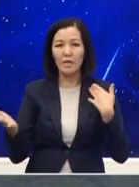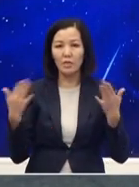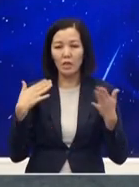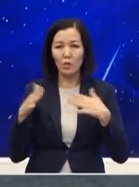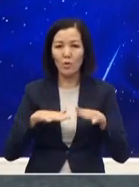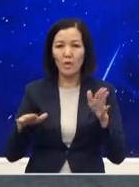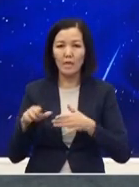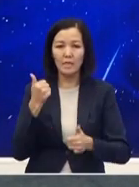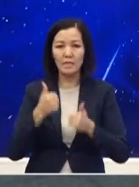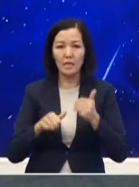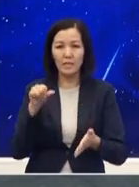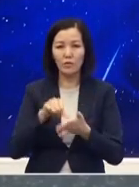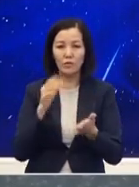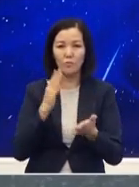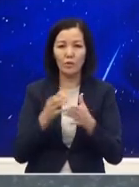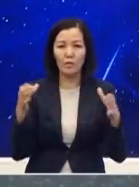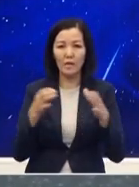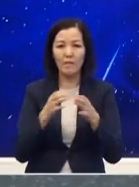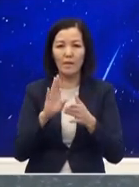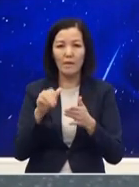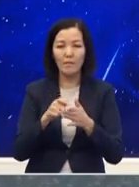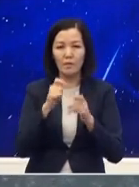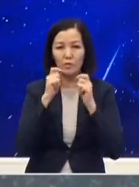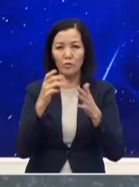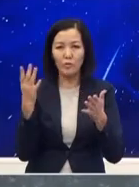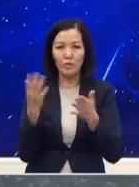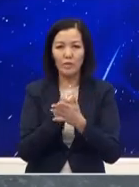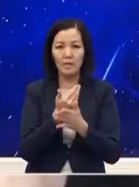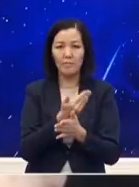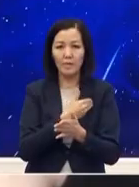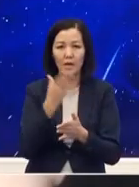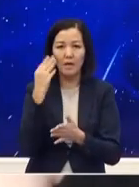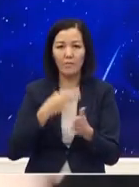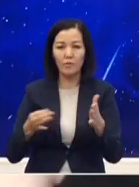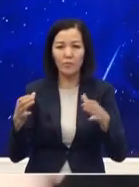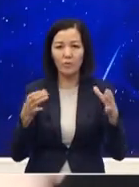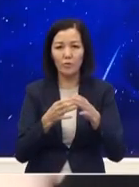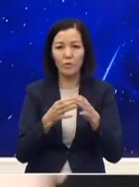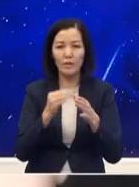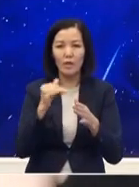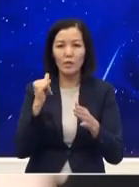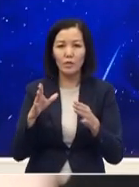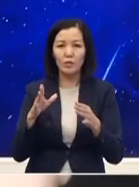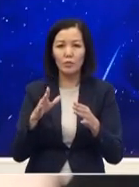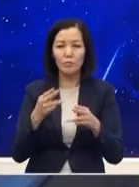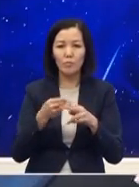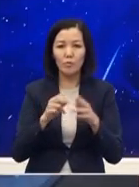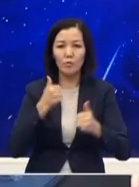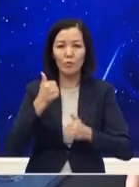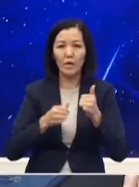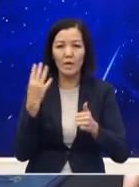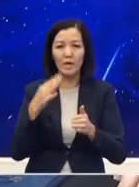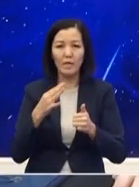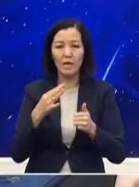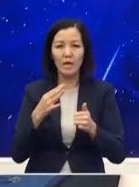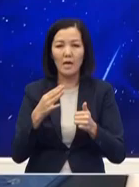сайысқа түсетін болады. Командалық есепте бас жүлдеден негізгі үміткерлердің бірі Алматы облысының құрамасы Жетісу өңірі бұл додаға 40-қа